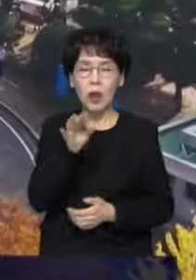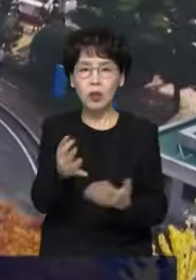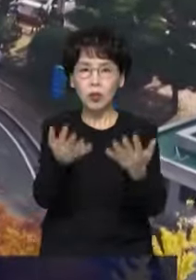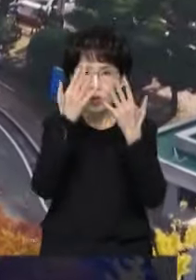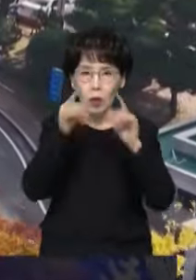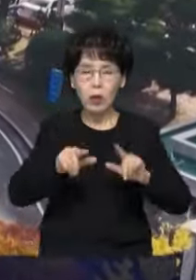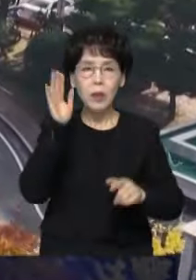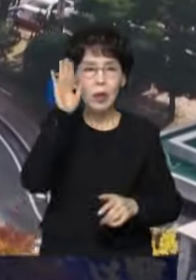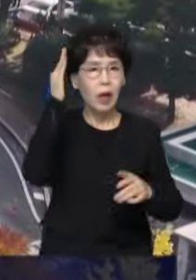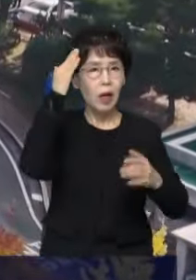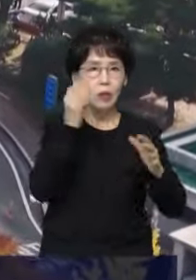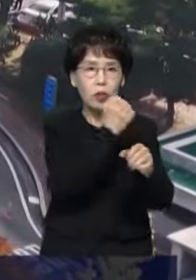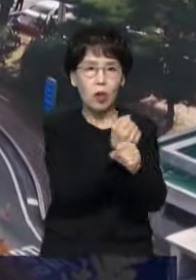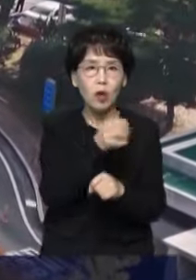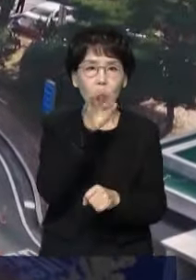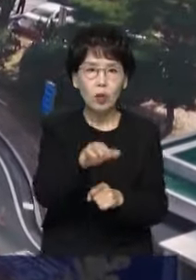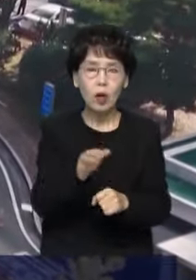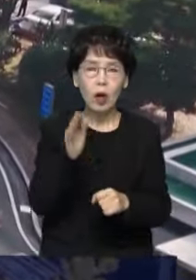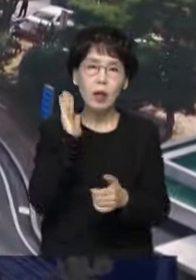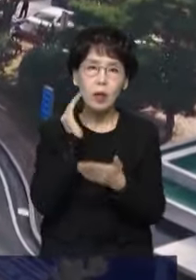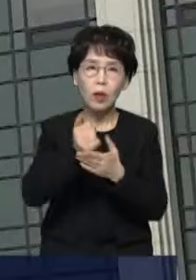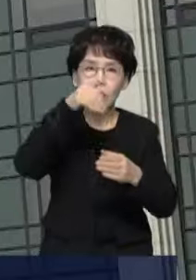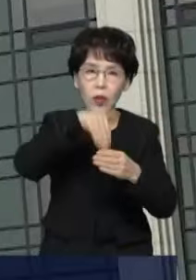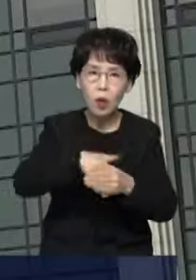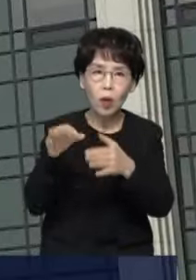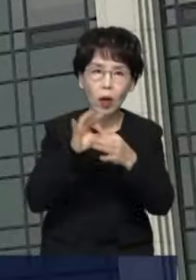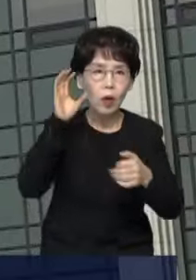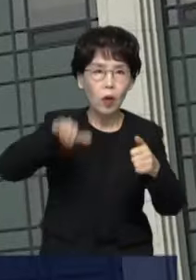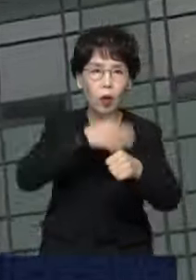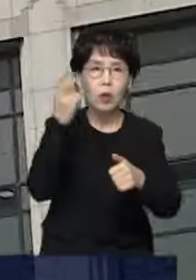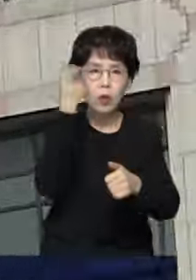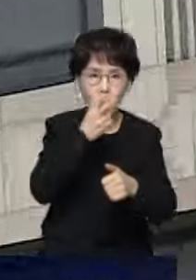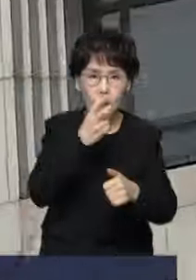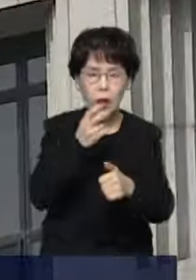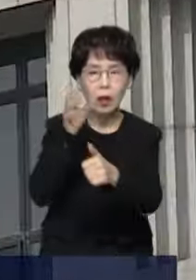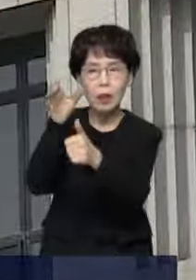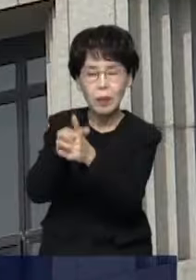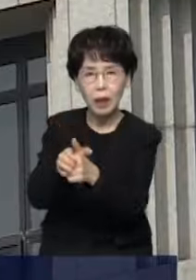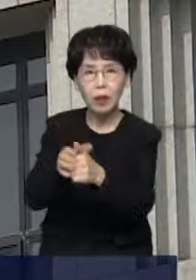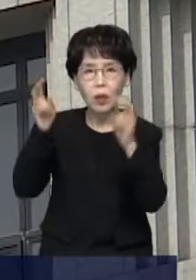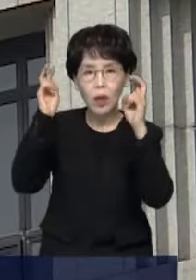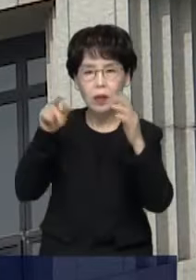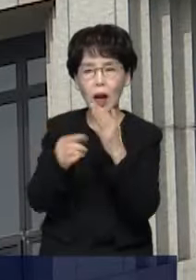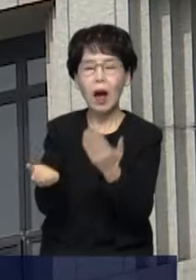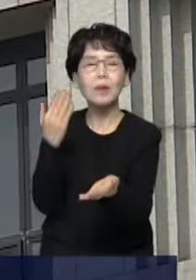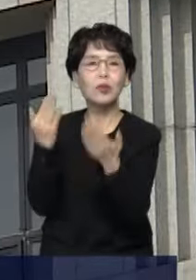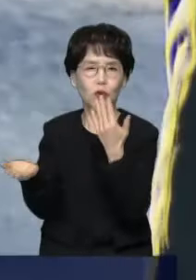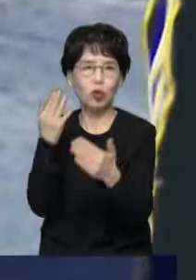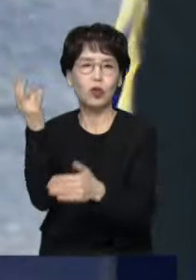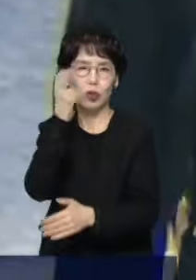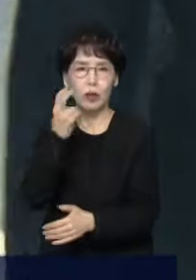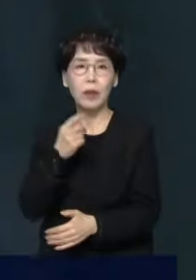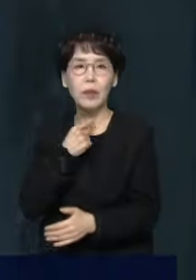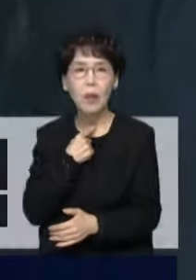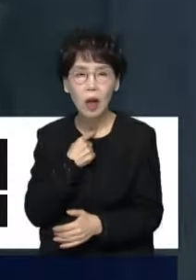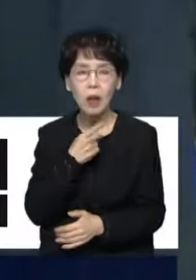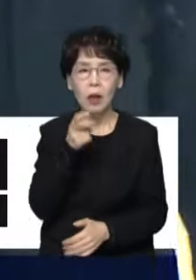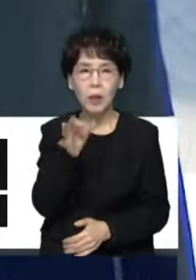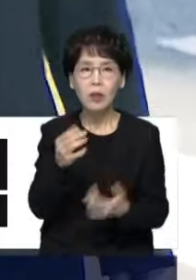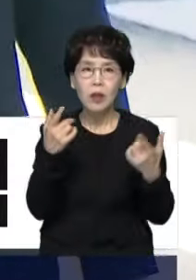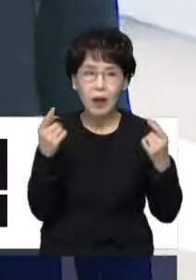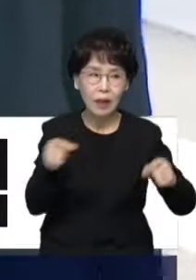당일 미래한국연구소가 대선 관련 여론조사 등을 의뢰했던 업체를 압수수색하는 등 본격 수사에 나선 상황입니다. 명 씨와